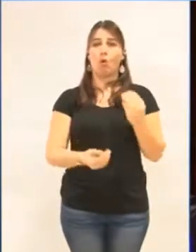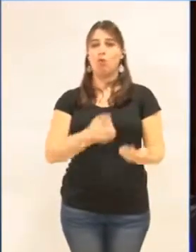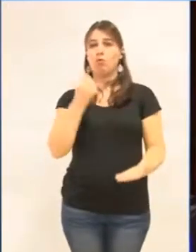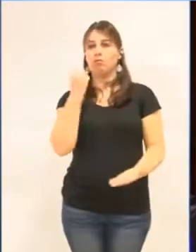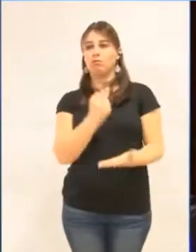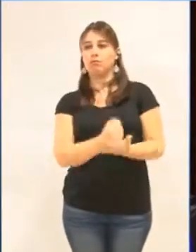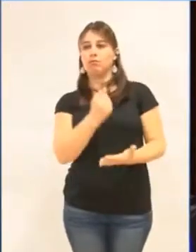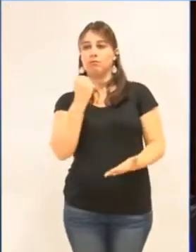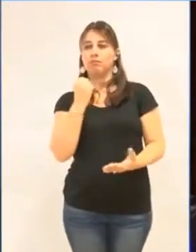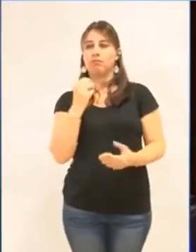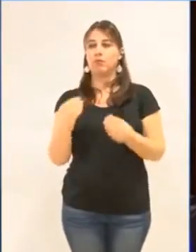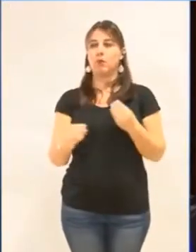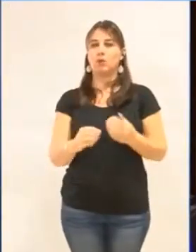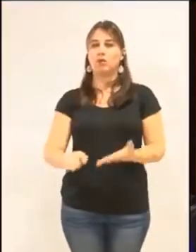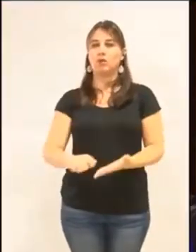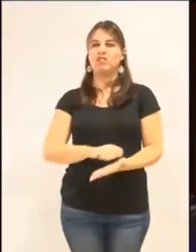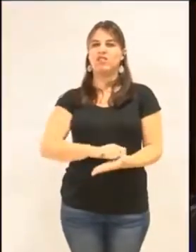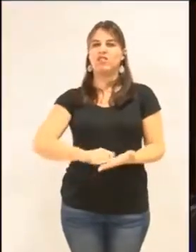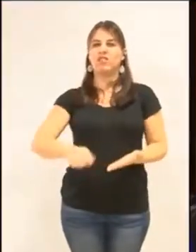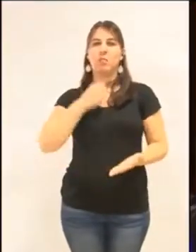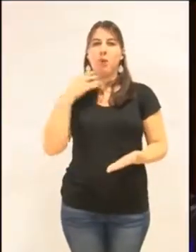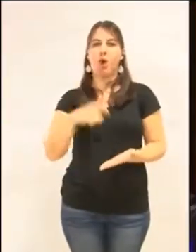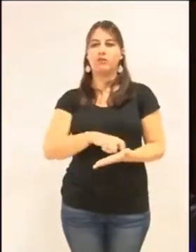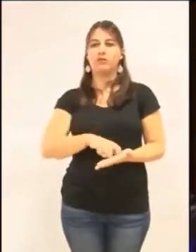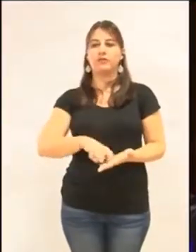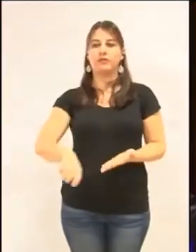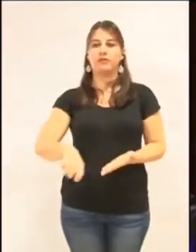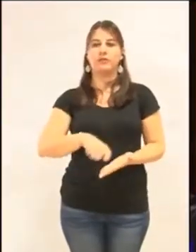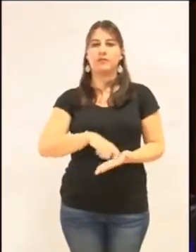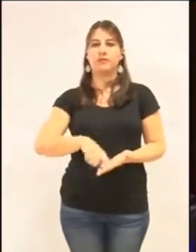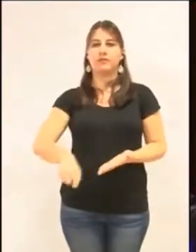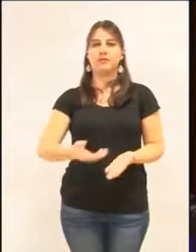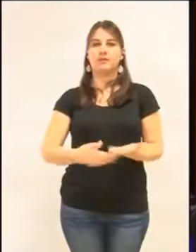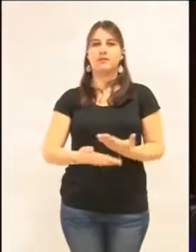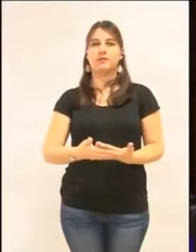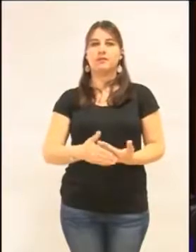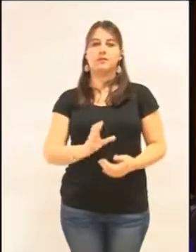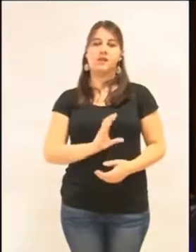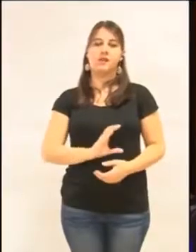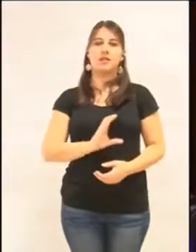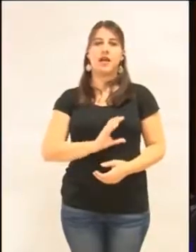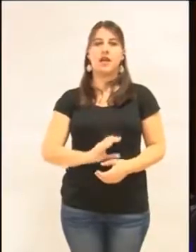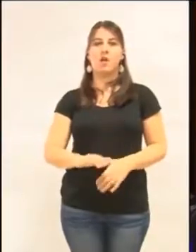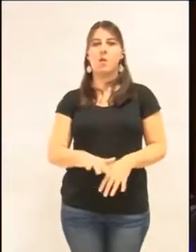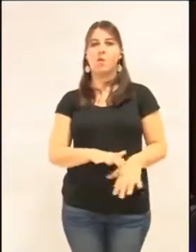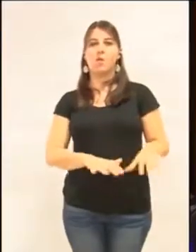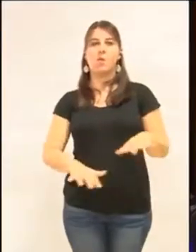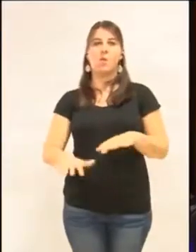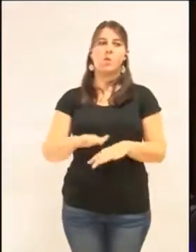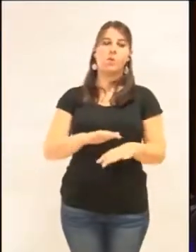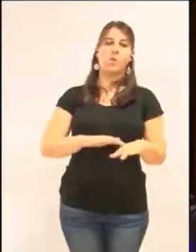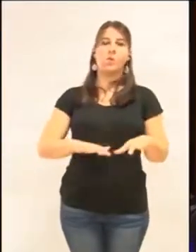de Tipex qui visiblement ont été tentés pour essayer de